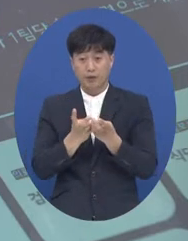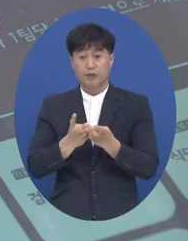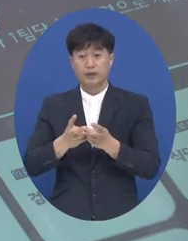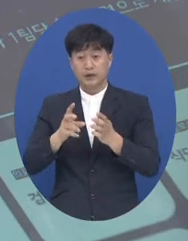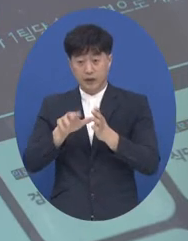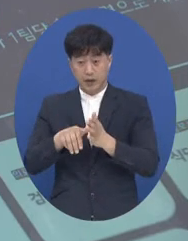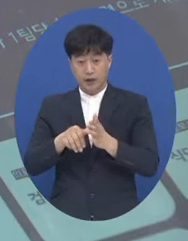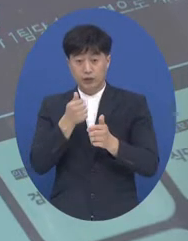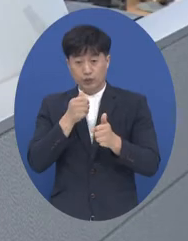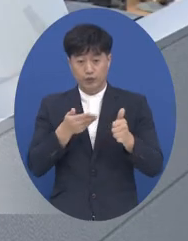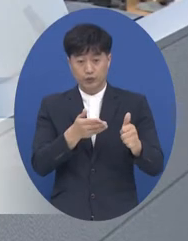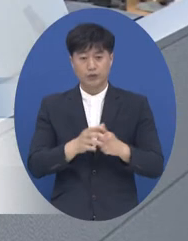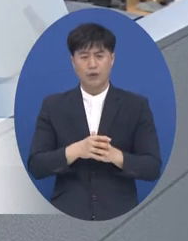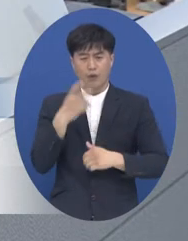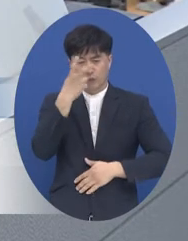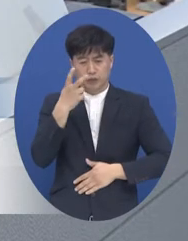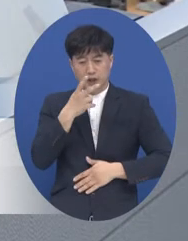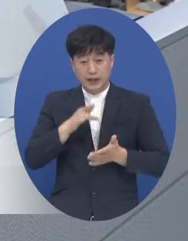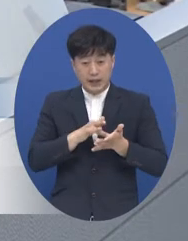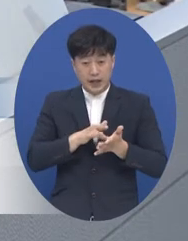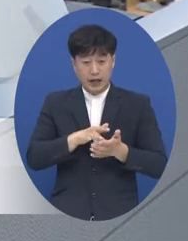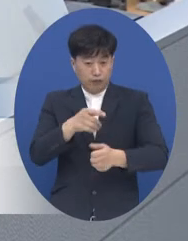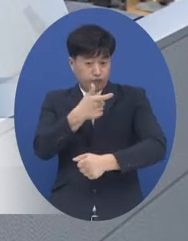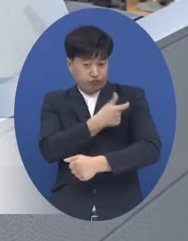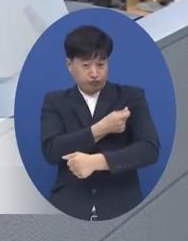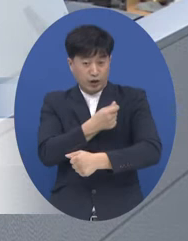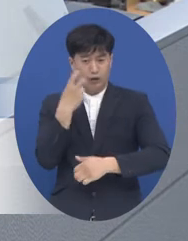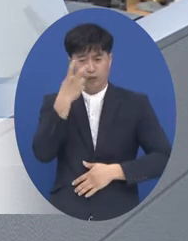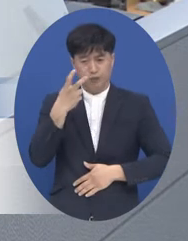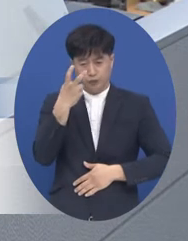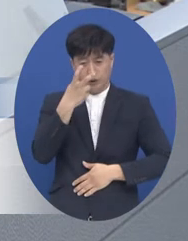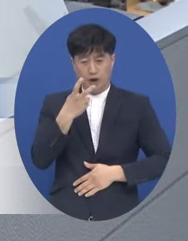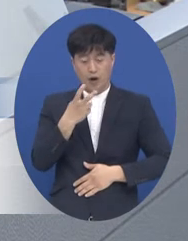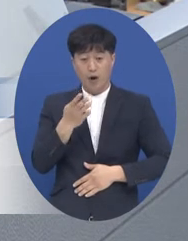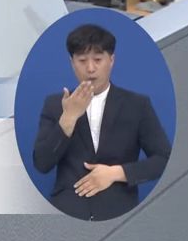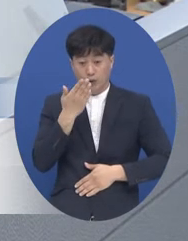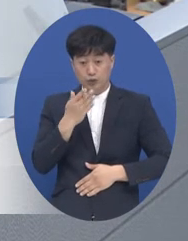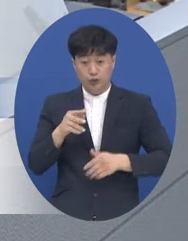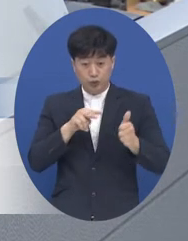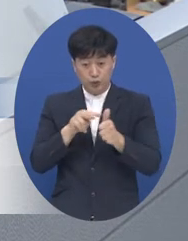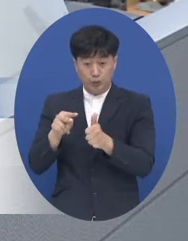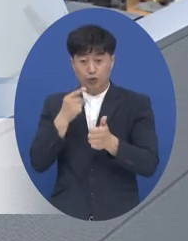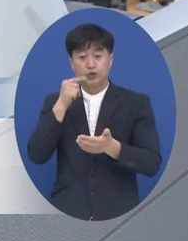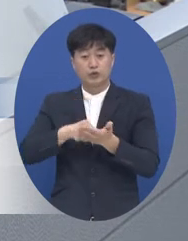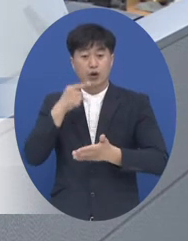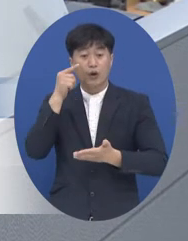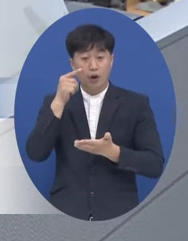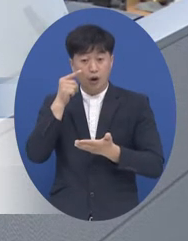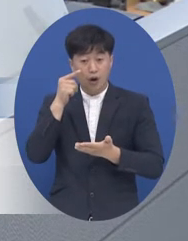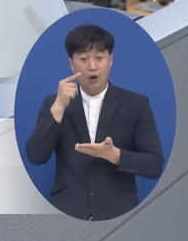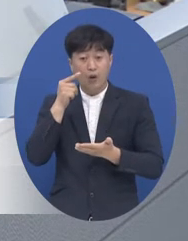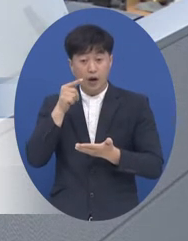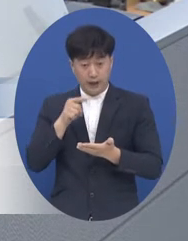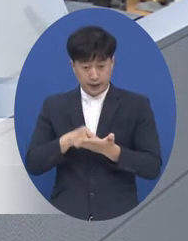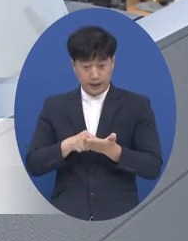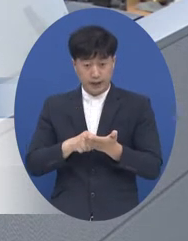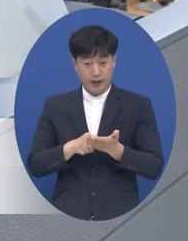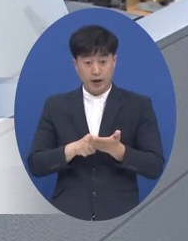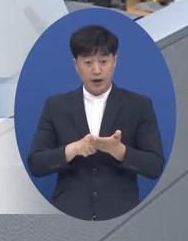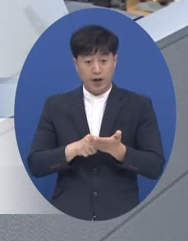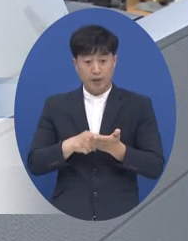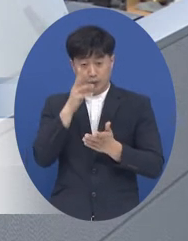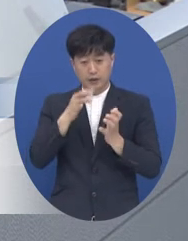이루어집니다 검진 그야 주사 검사 식단 정보 등을 손쉽게 확인하고